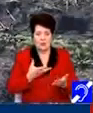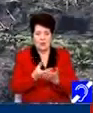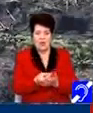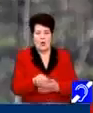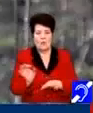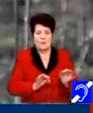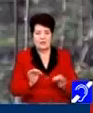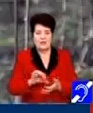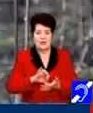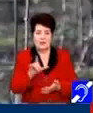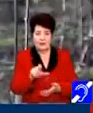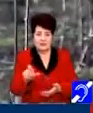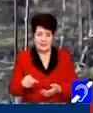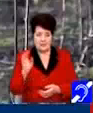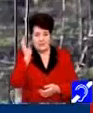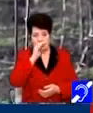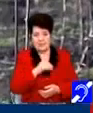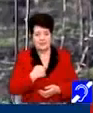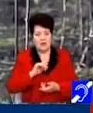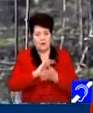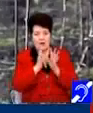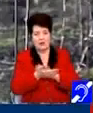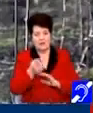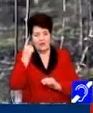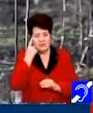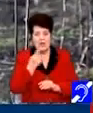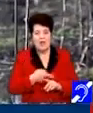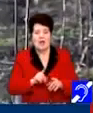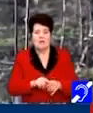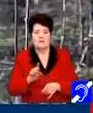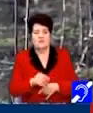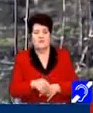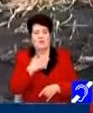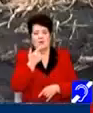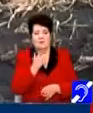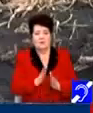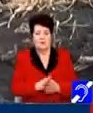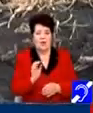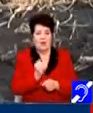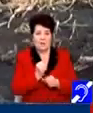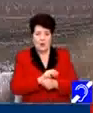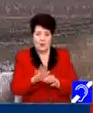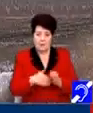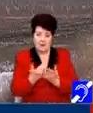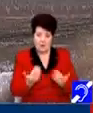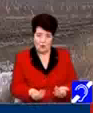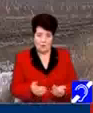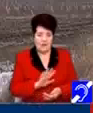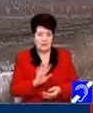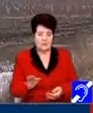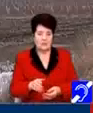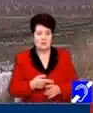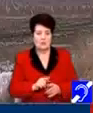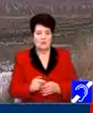compensații, doar că reprezentanții regiunii transnistrene s-au răzgândit și au cerut ca agenții economici din stânga Nistrului, care au prelucrat până acum aceste pământuri ce nu le